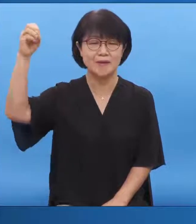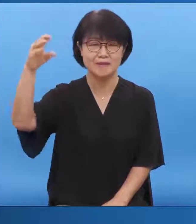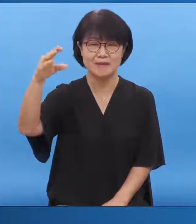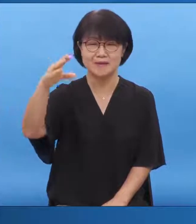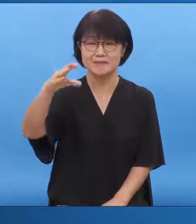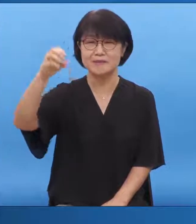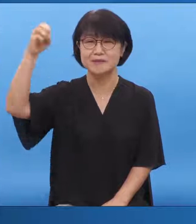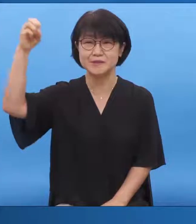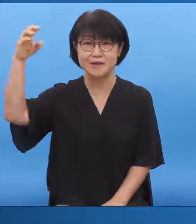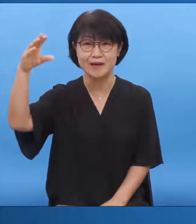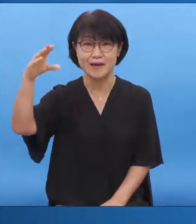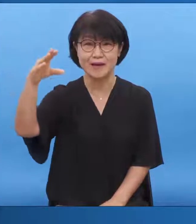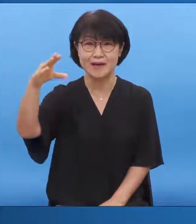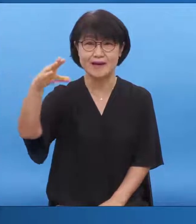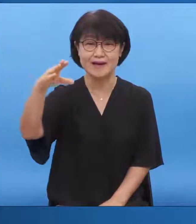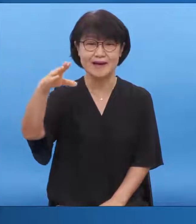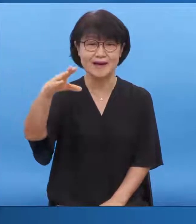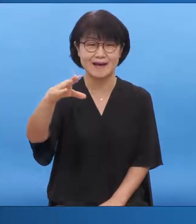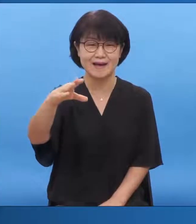복음의 빛비춰라.